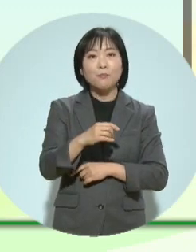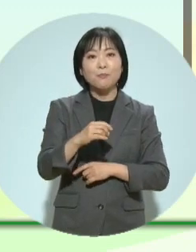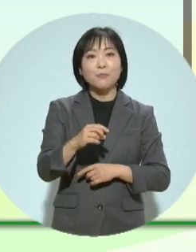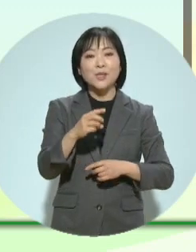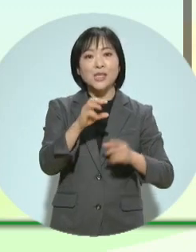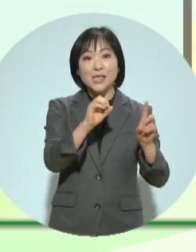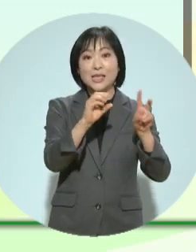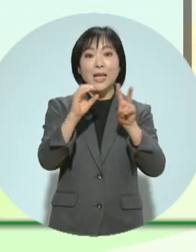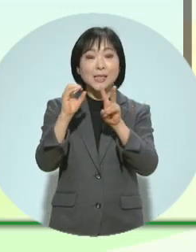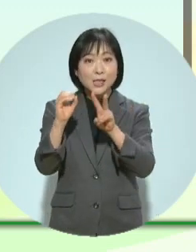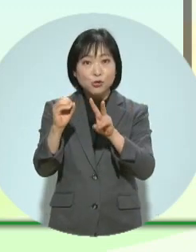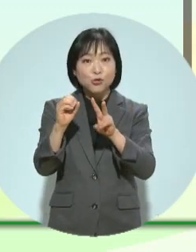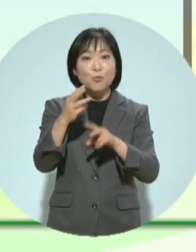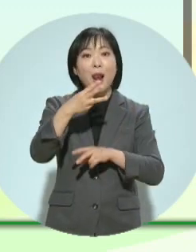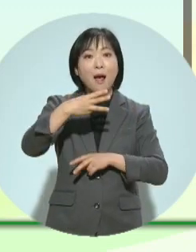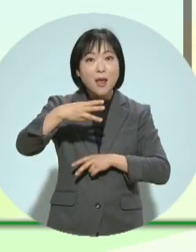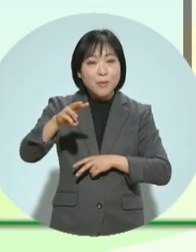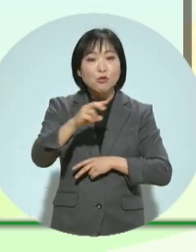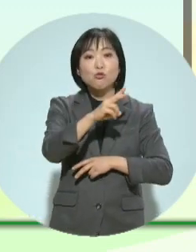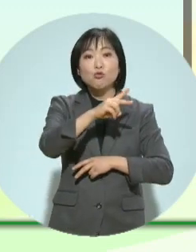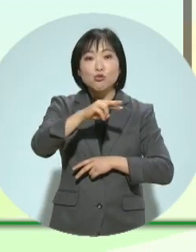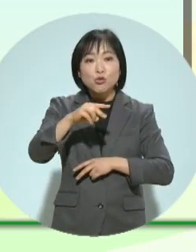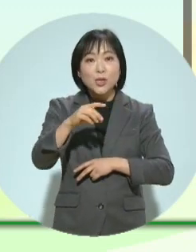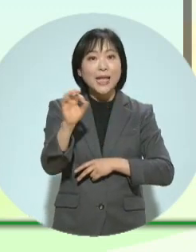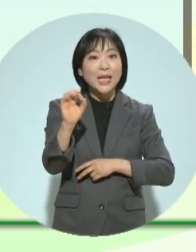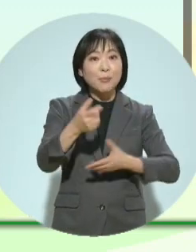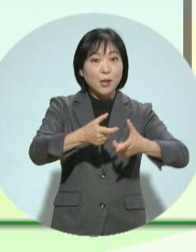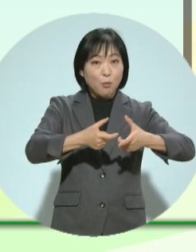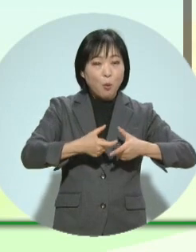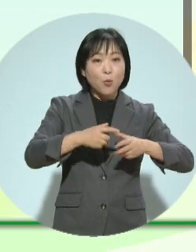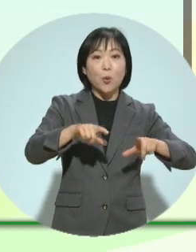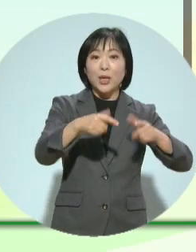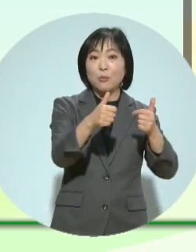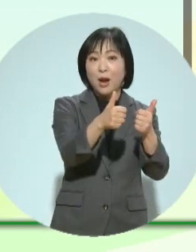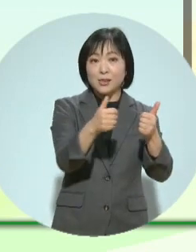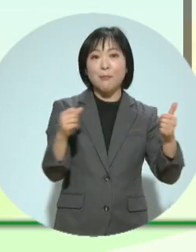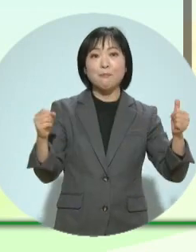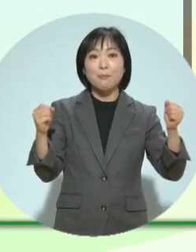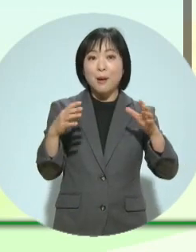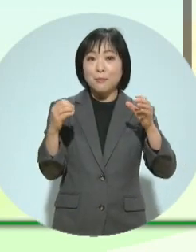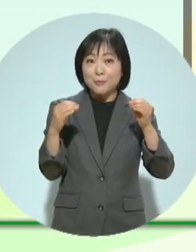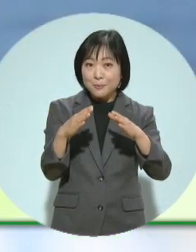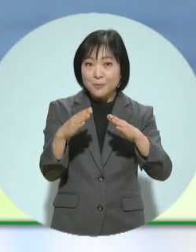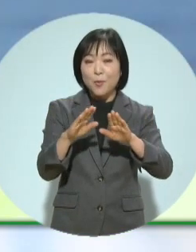ストに迎えてトークセッション形式で行われます。